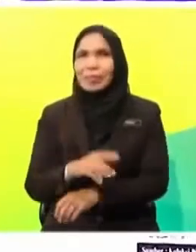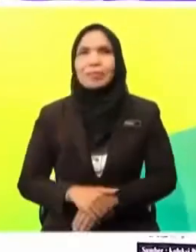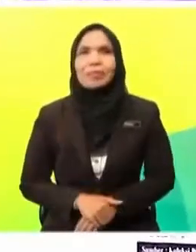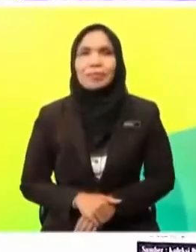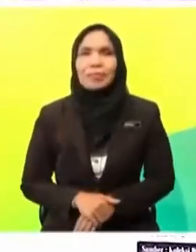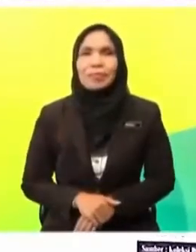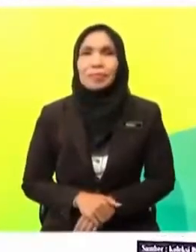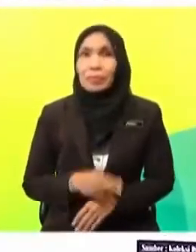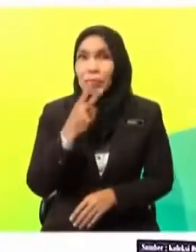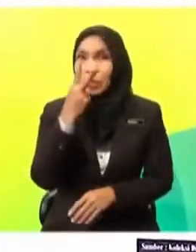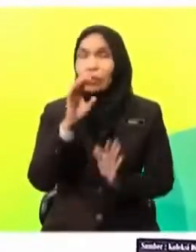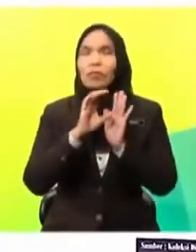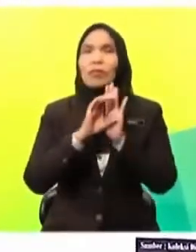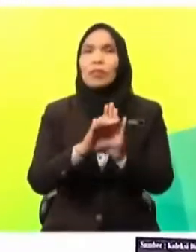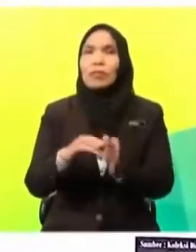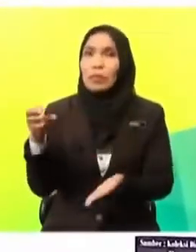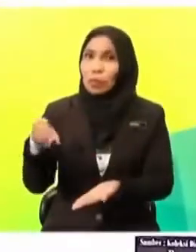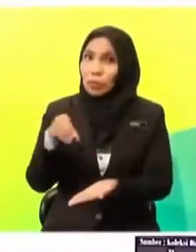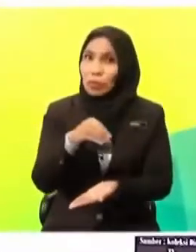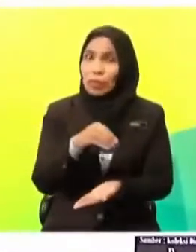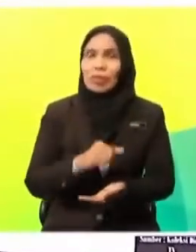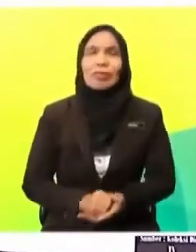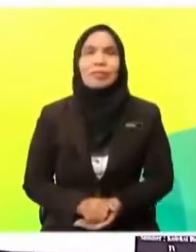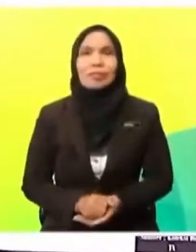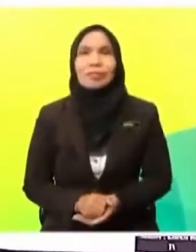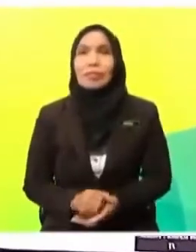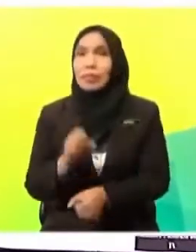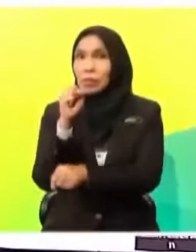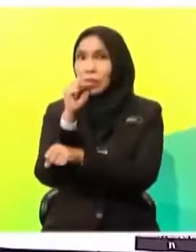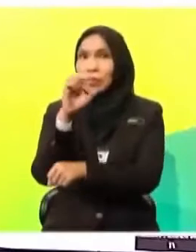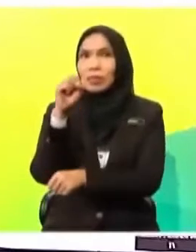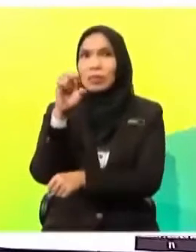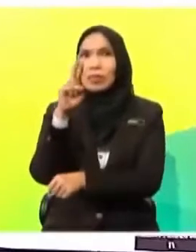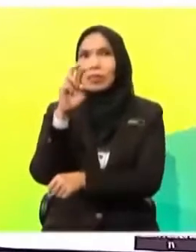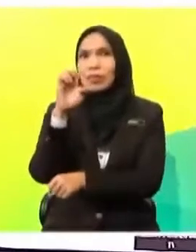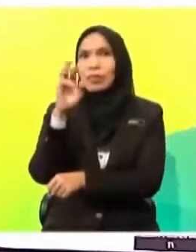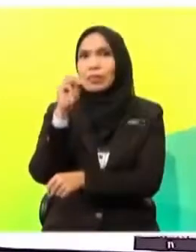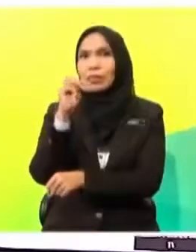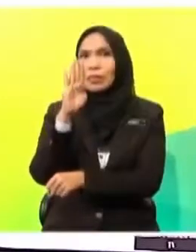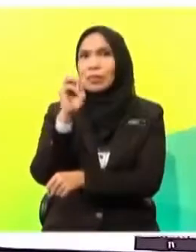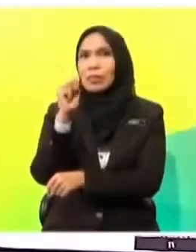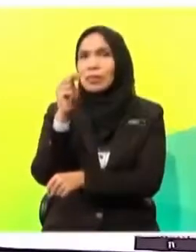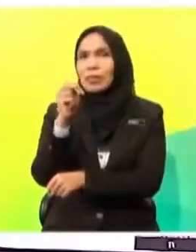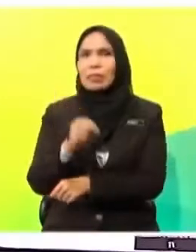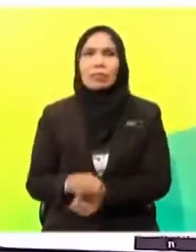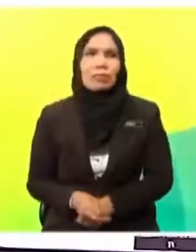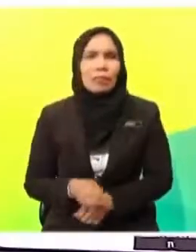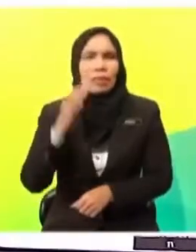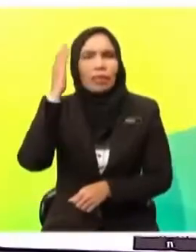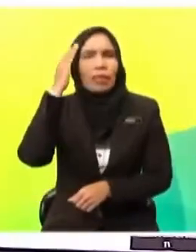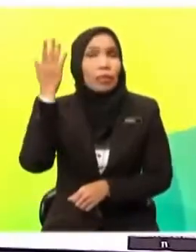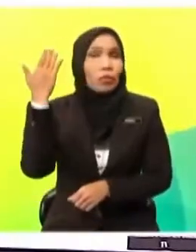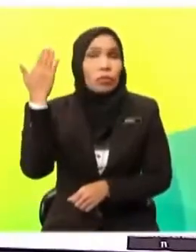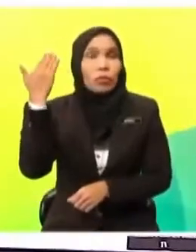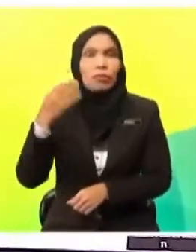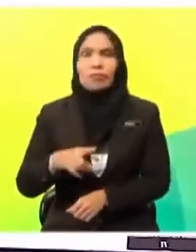mengimbau kembalilah samain ketika masih kecil seringkali bermain dengan permainan tradisional segini dan kayu percaya Pou permainan